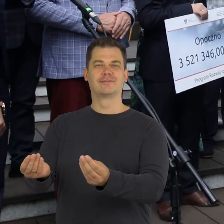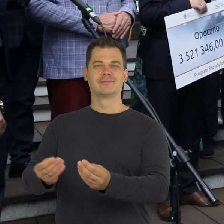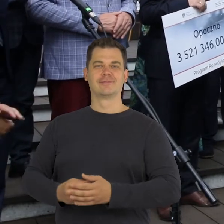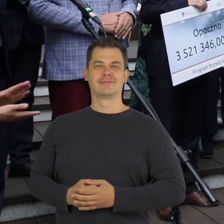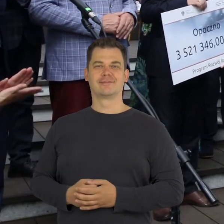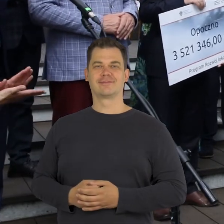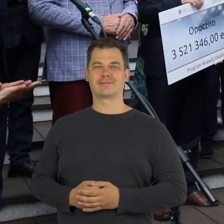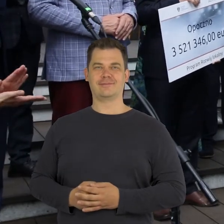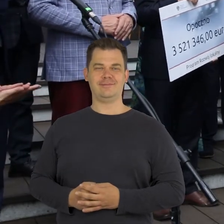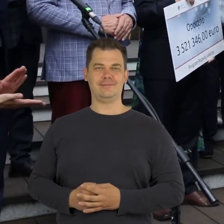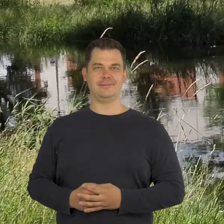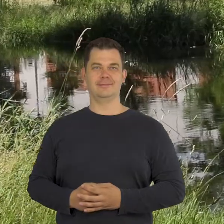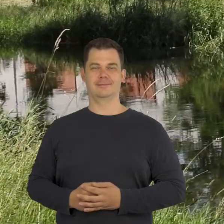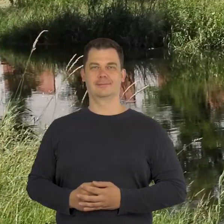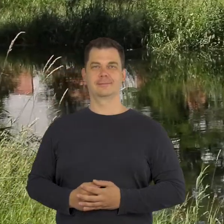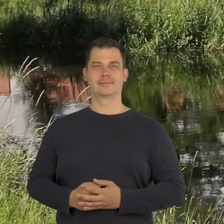razem. Dziękuję.